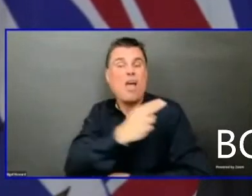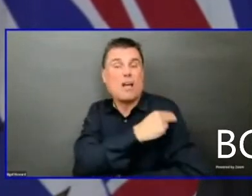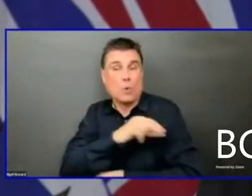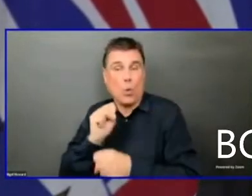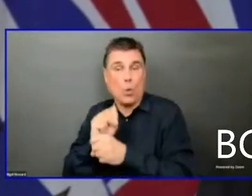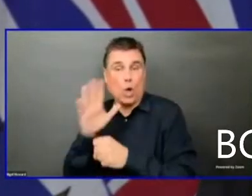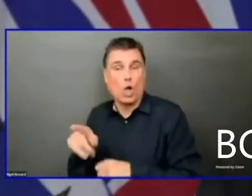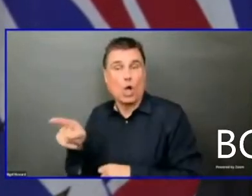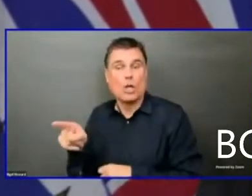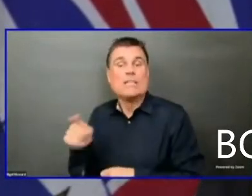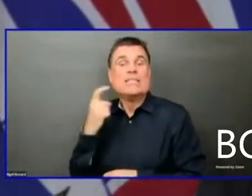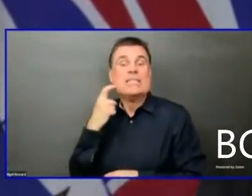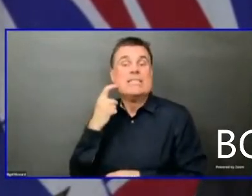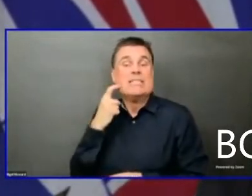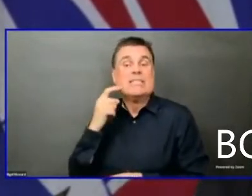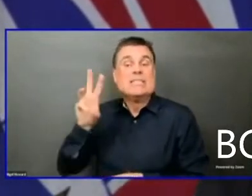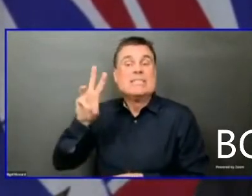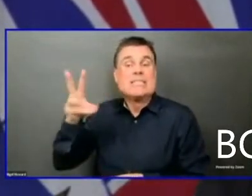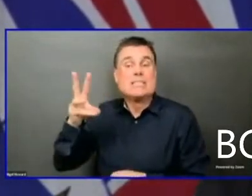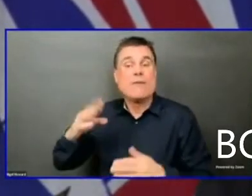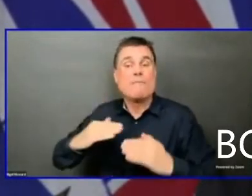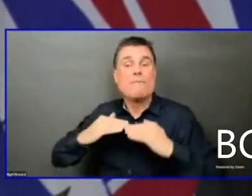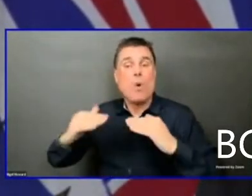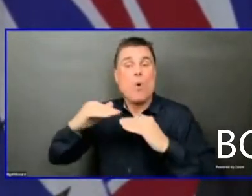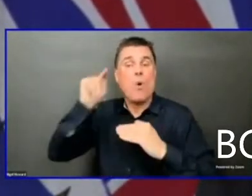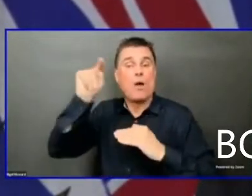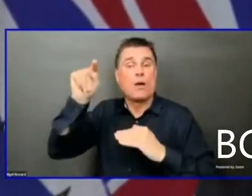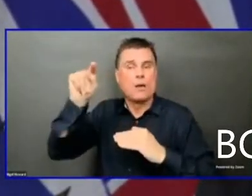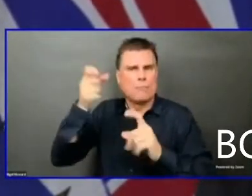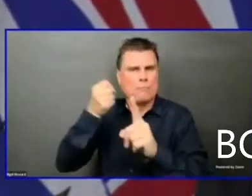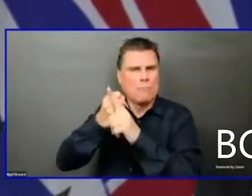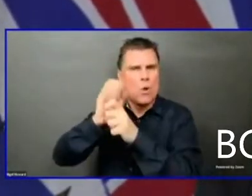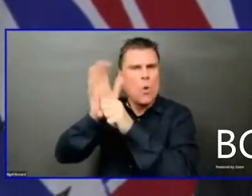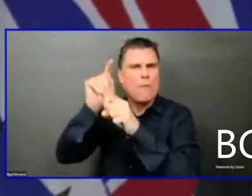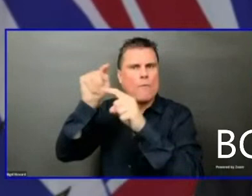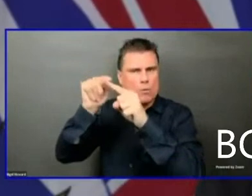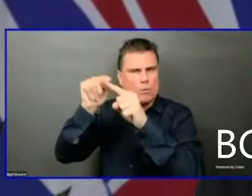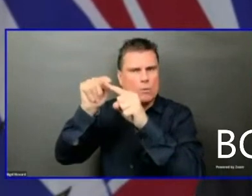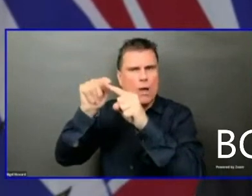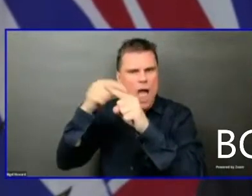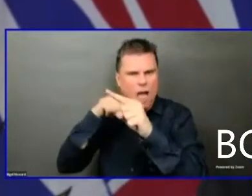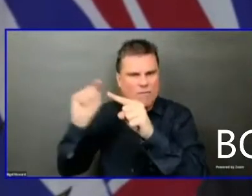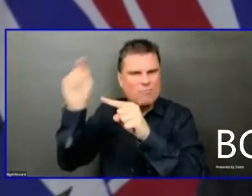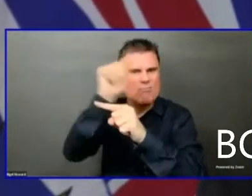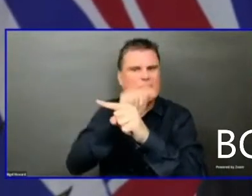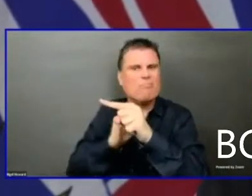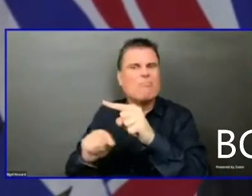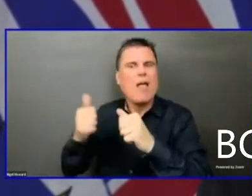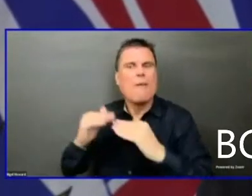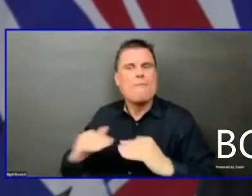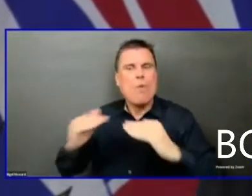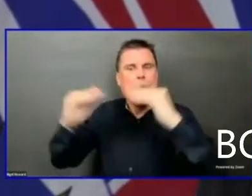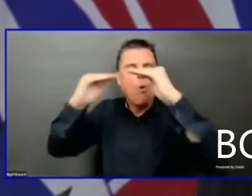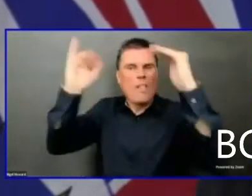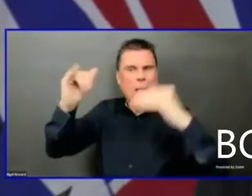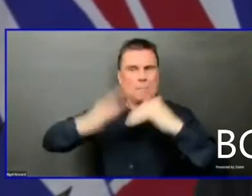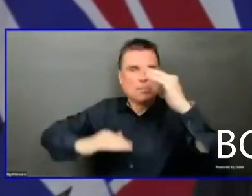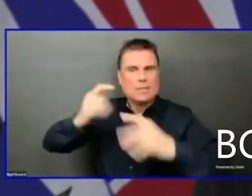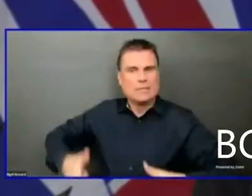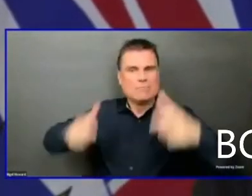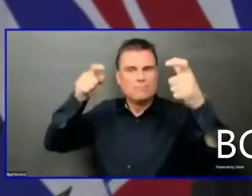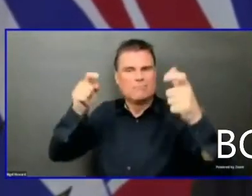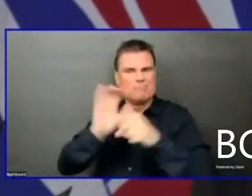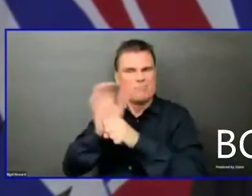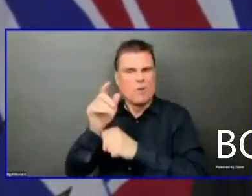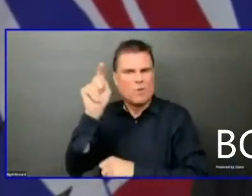那么这个女记者问的另外一个问题就是内陆的有一个医院的6楼都发生了爆发传播的情况，主要是内